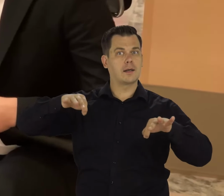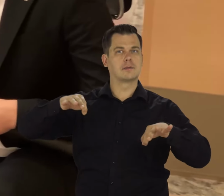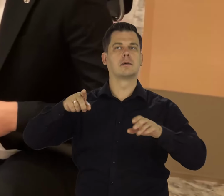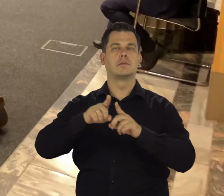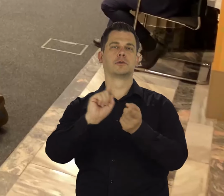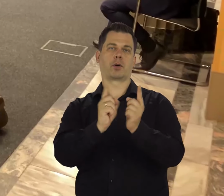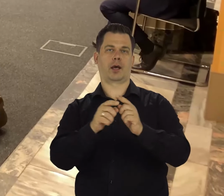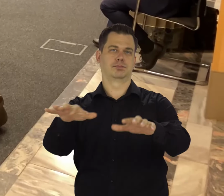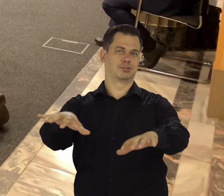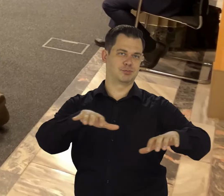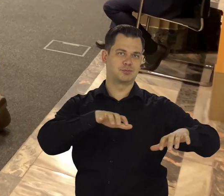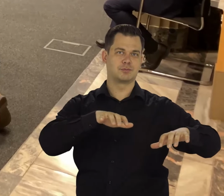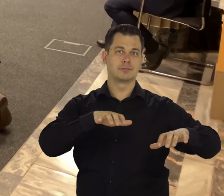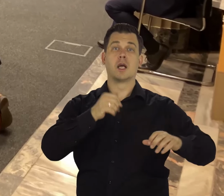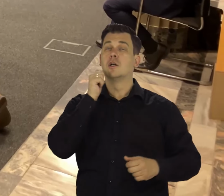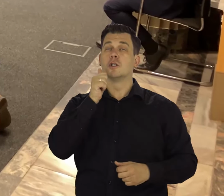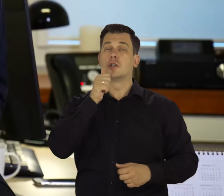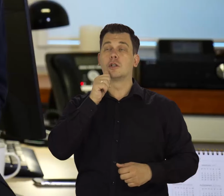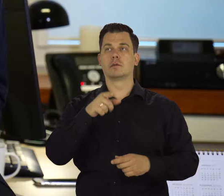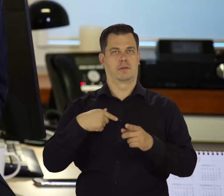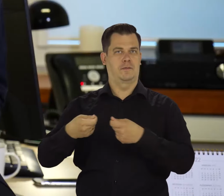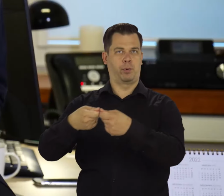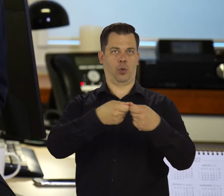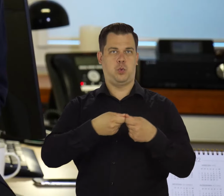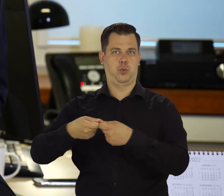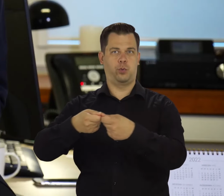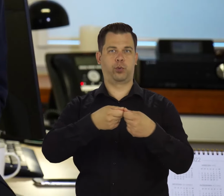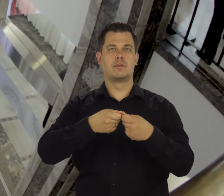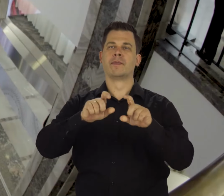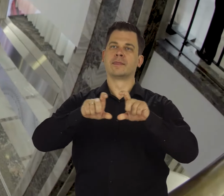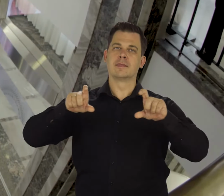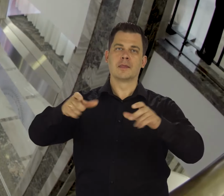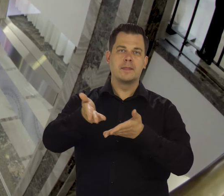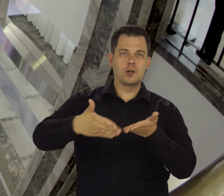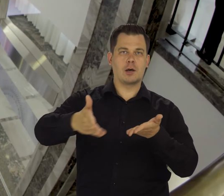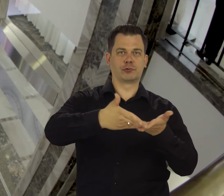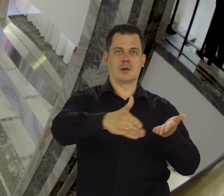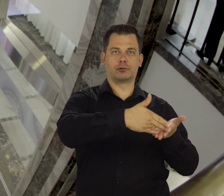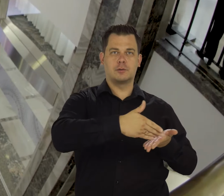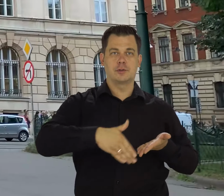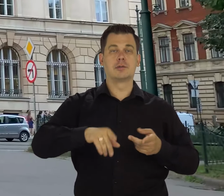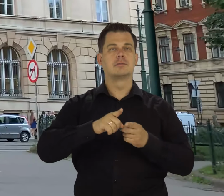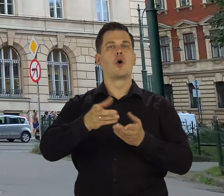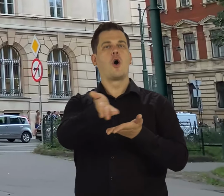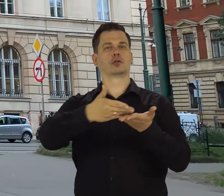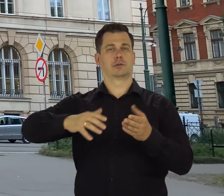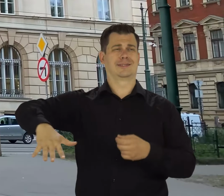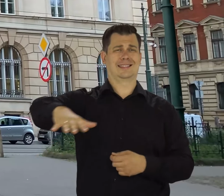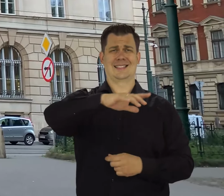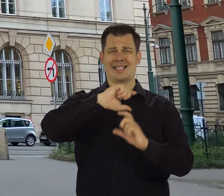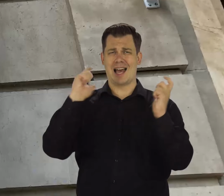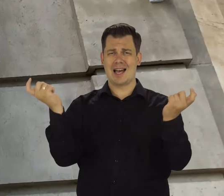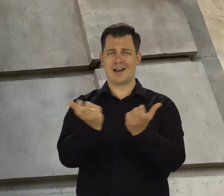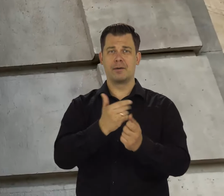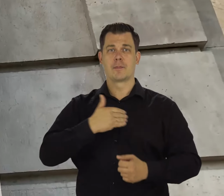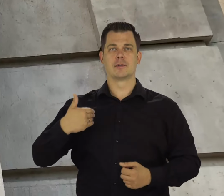organizujący konferencje prasowe i spotkania z dziennikarzami. Na co dzień współpracujemy z innymi departamentami NBP oraz oddziałami Narodowego